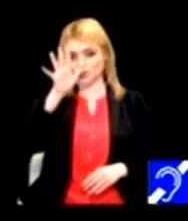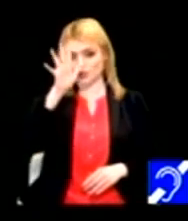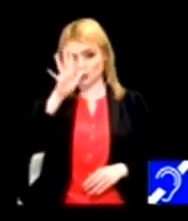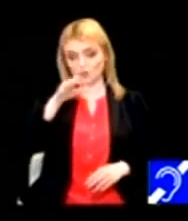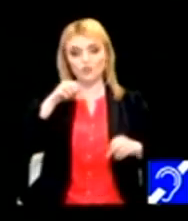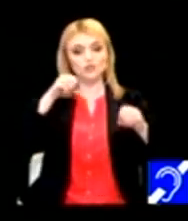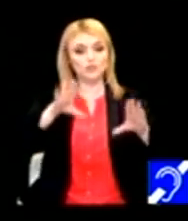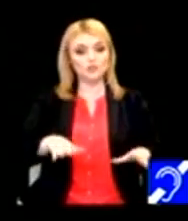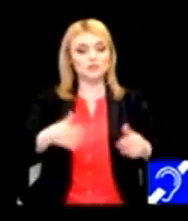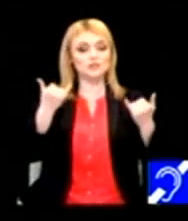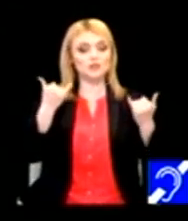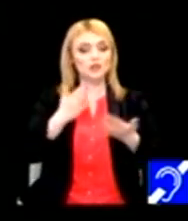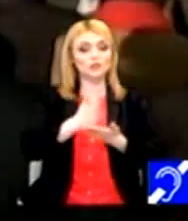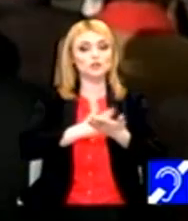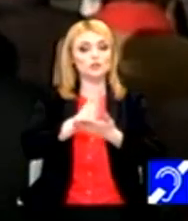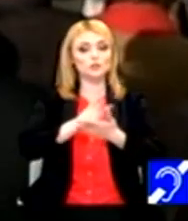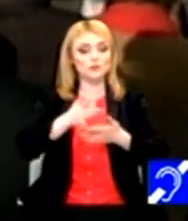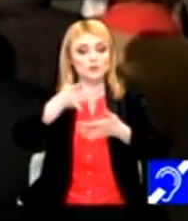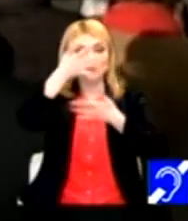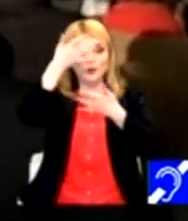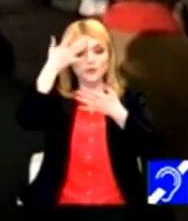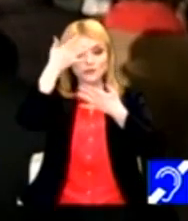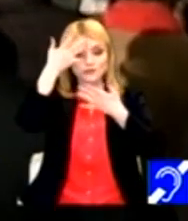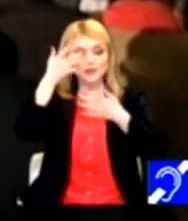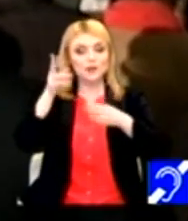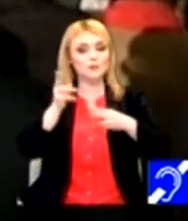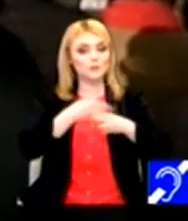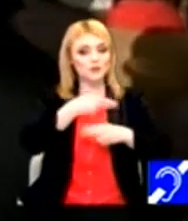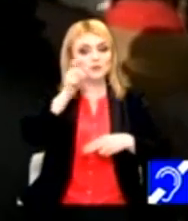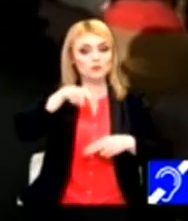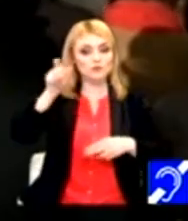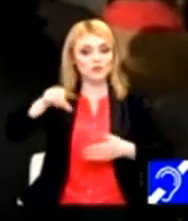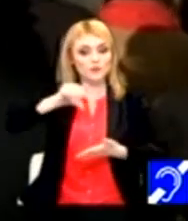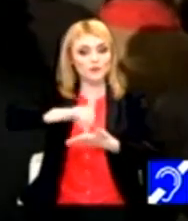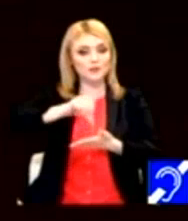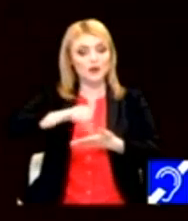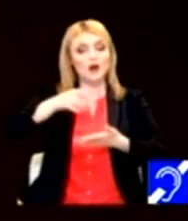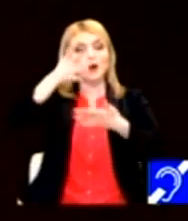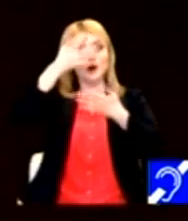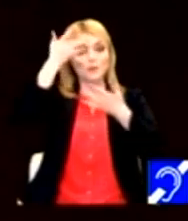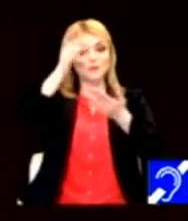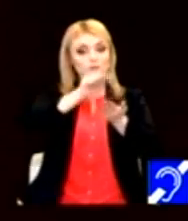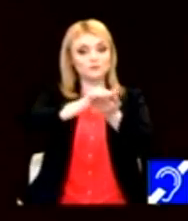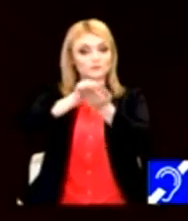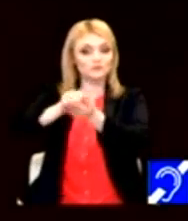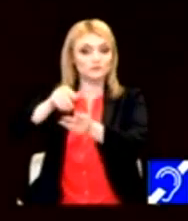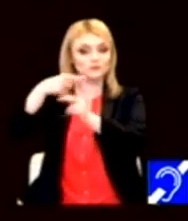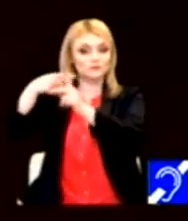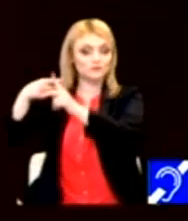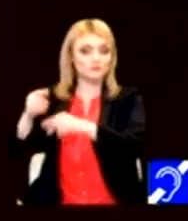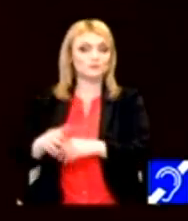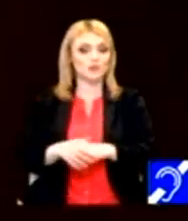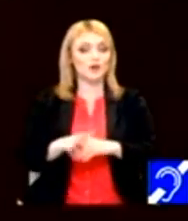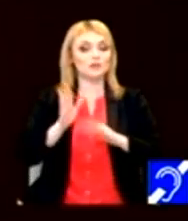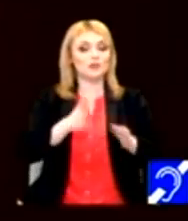A fost limitată și ieșirea pe stradă a persoanelor cu vârstă de peste 63 de ani. Cetățenii